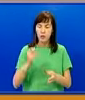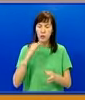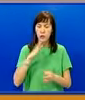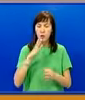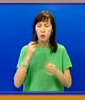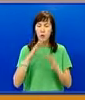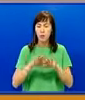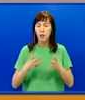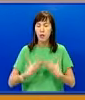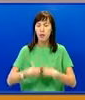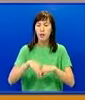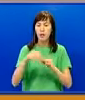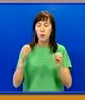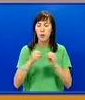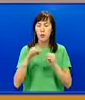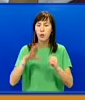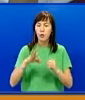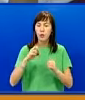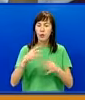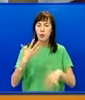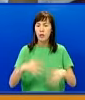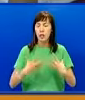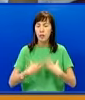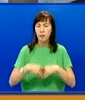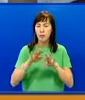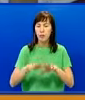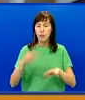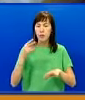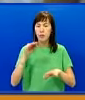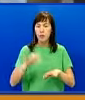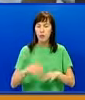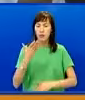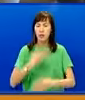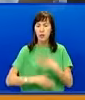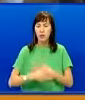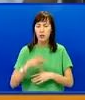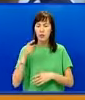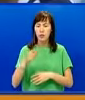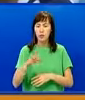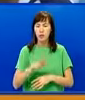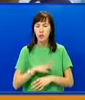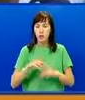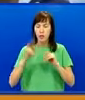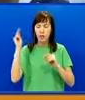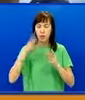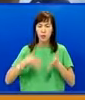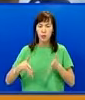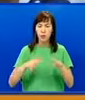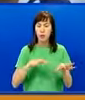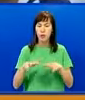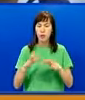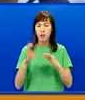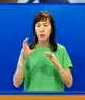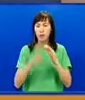балалы отбасынан шыққандар 10 000. Әлеуметтік аз қамтылғандардың саны 2000 болса, мүмкіндігі шектеулер 1000-ға жуық. Мектепке жол акциясы 42-тің соңына